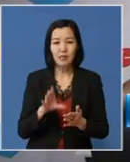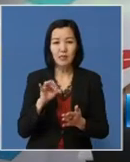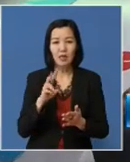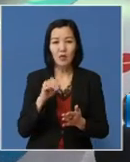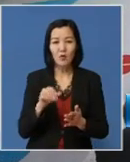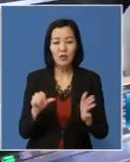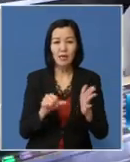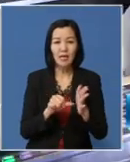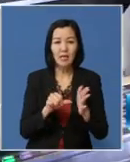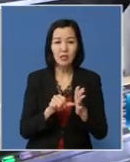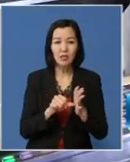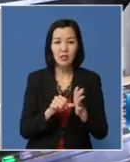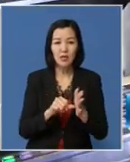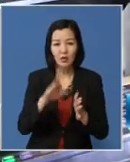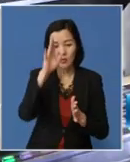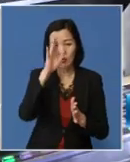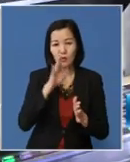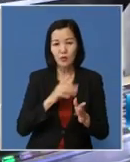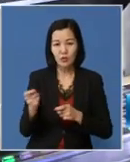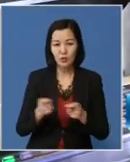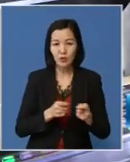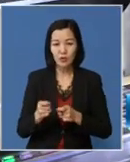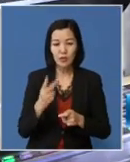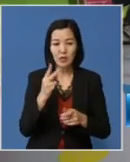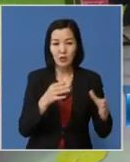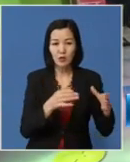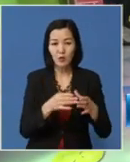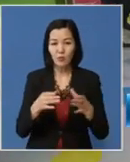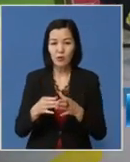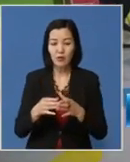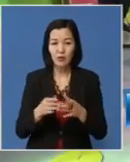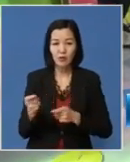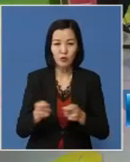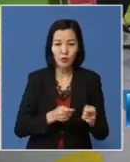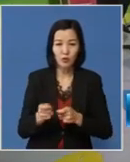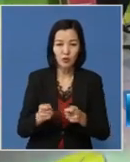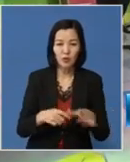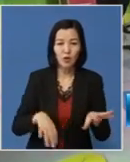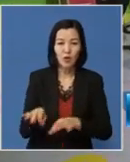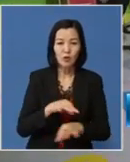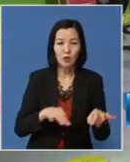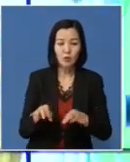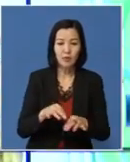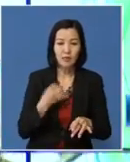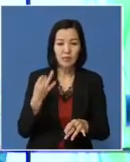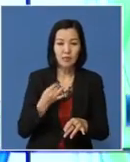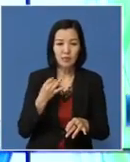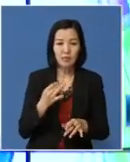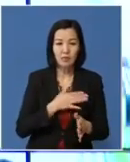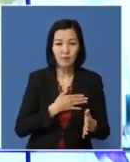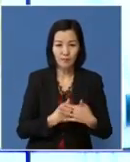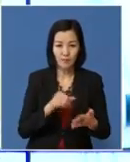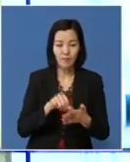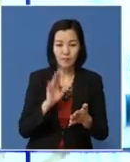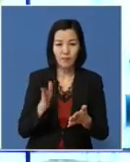алты әнші өрен тізгіндейді. Екі топқа бөлініп, кезектесіп, хабар жүргізетін олар жобаның қызықты жүзеге асуына барымызды